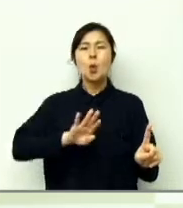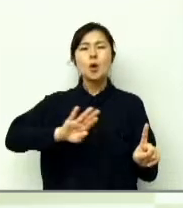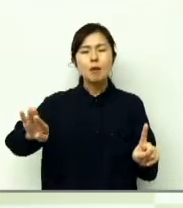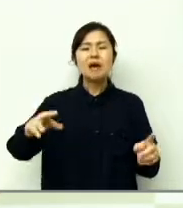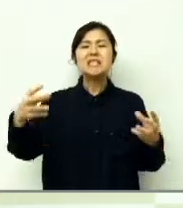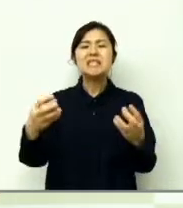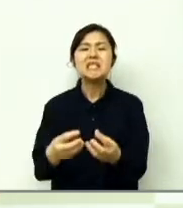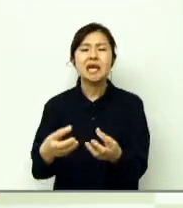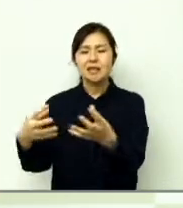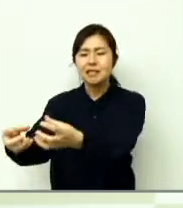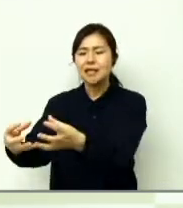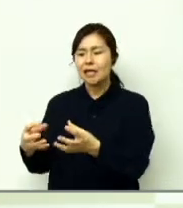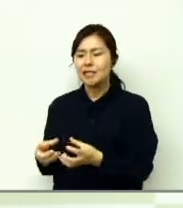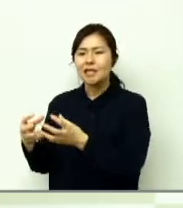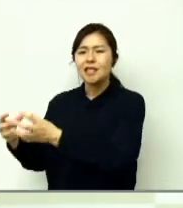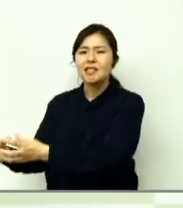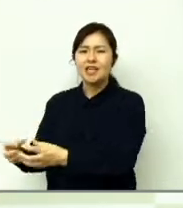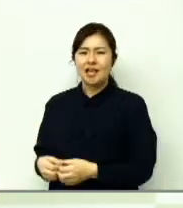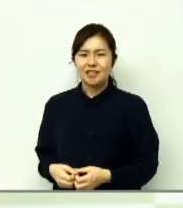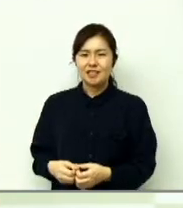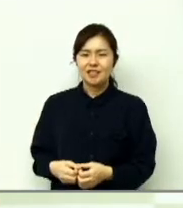ているという状況については、